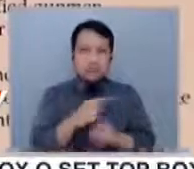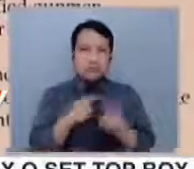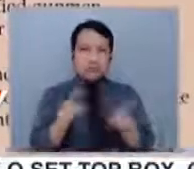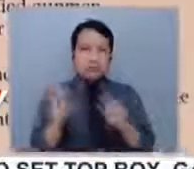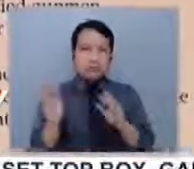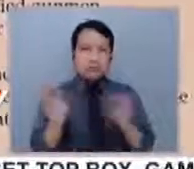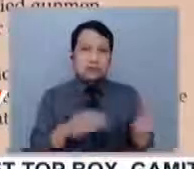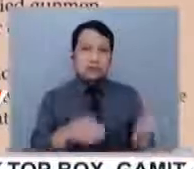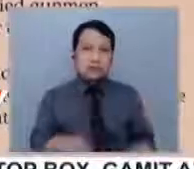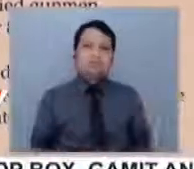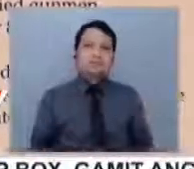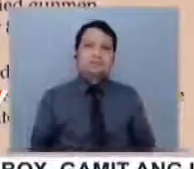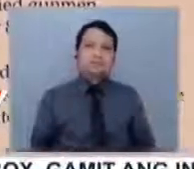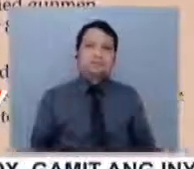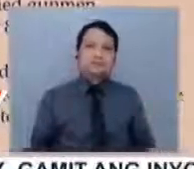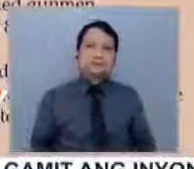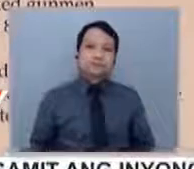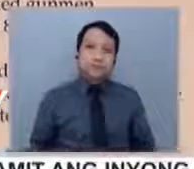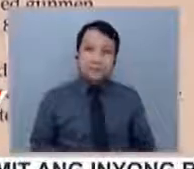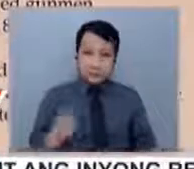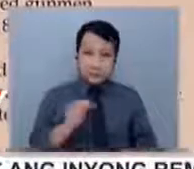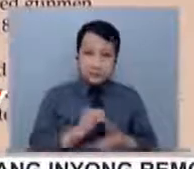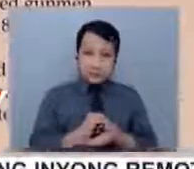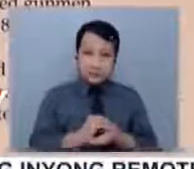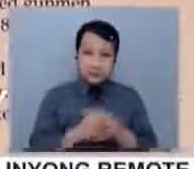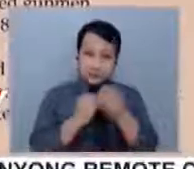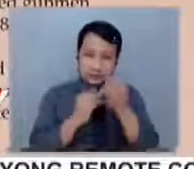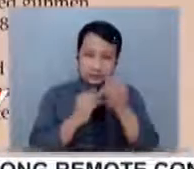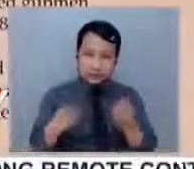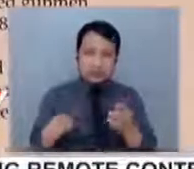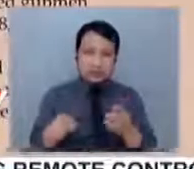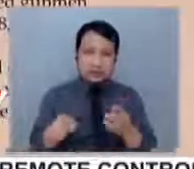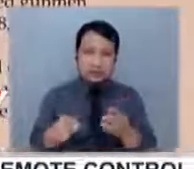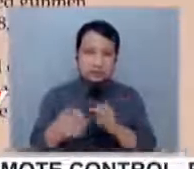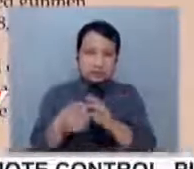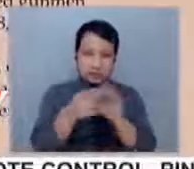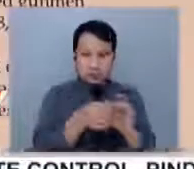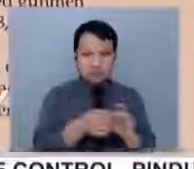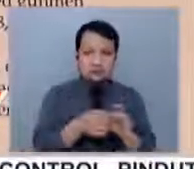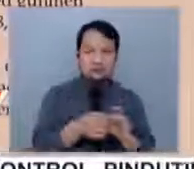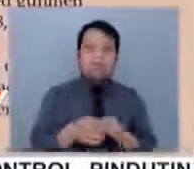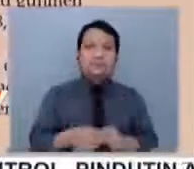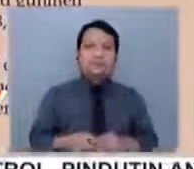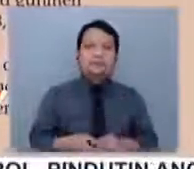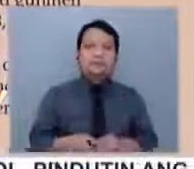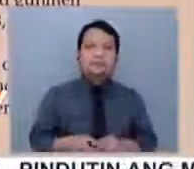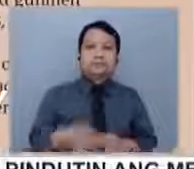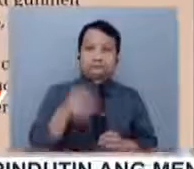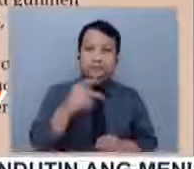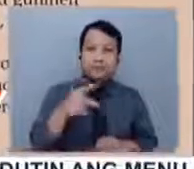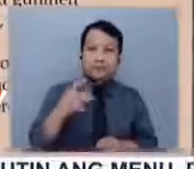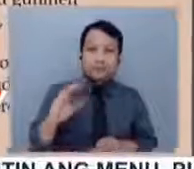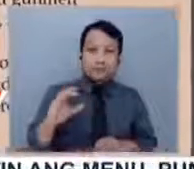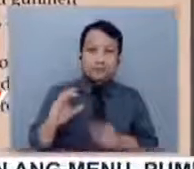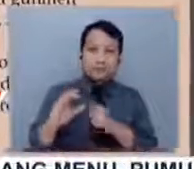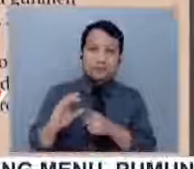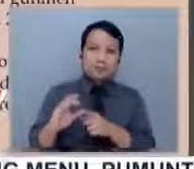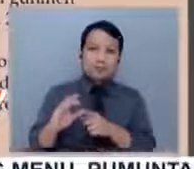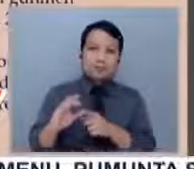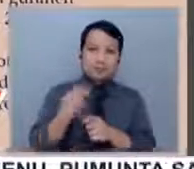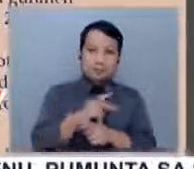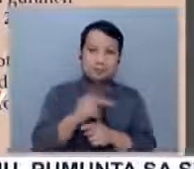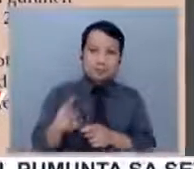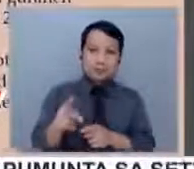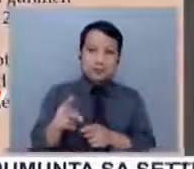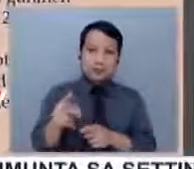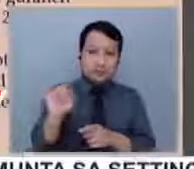idinekla ng dead on arrival ng doktor. Kinondena ng kinaabinan itong Pampanga Press Club at Pampanga Chapter